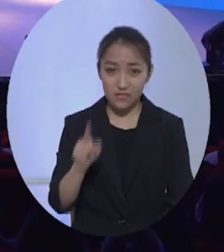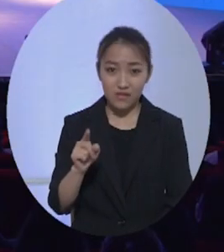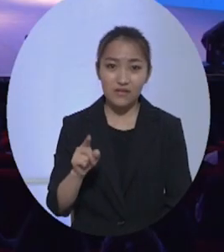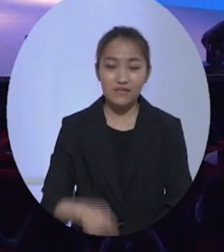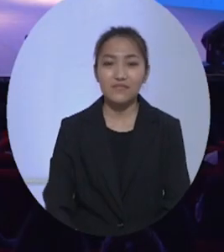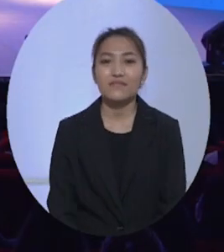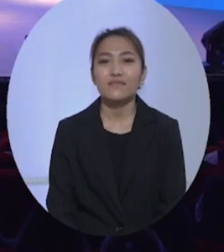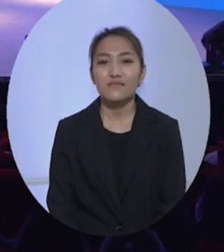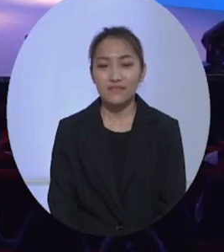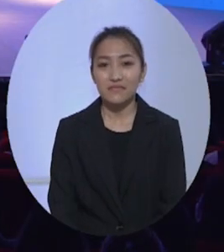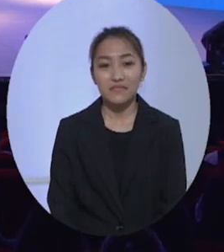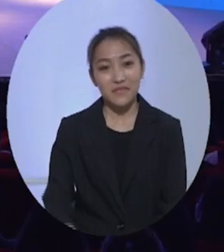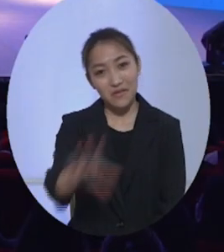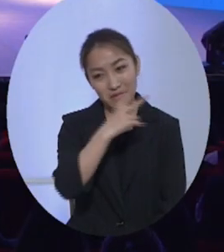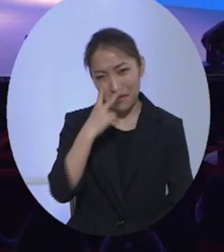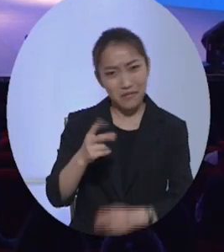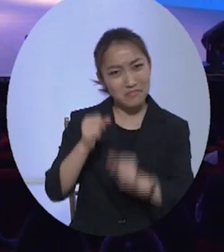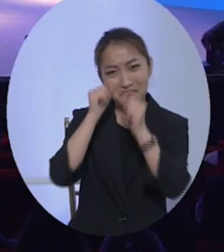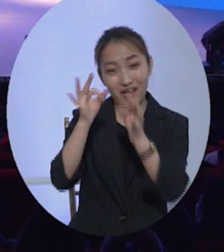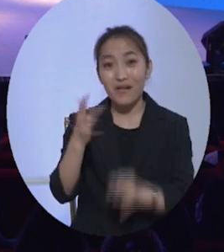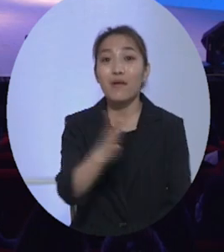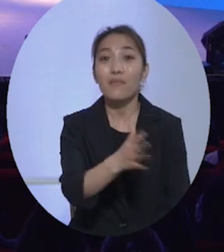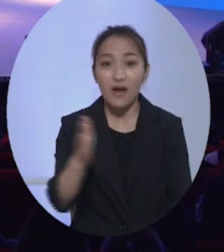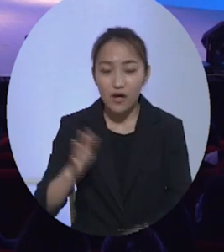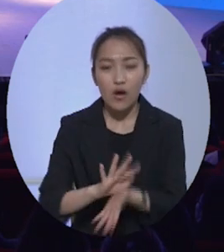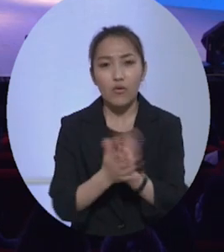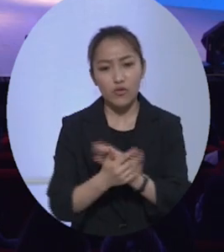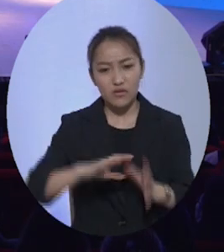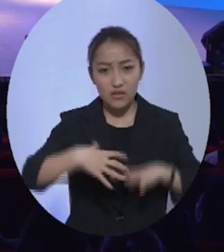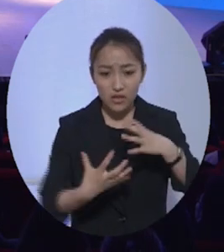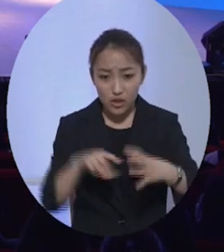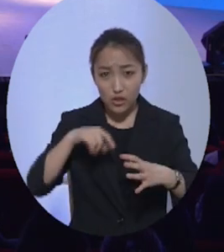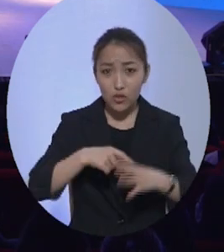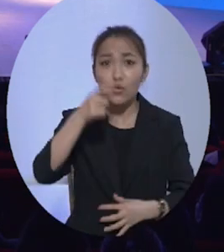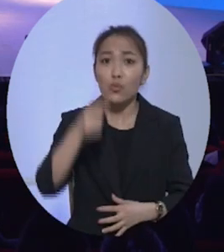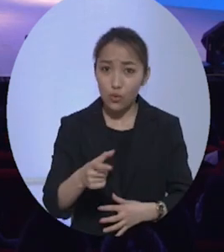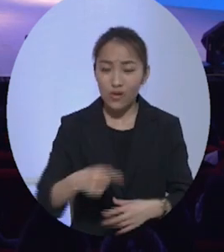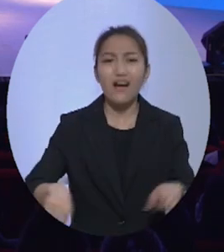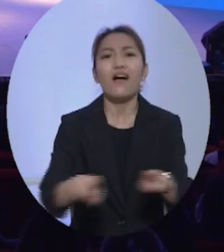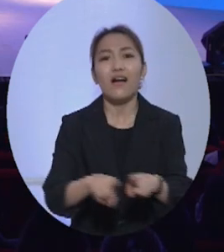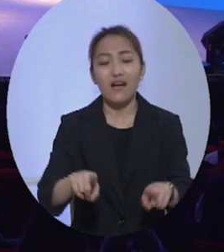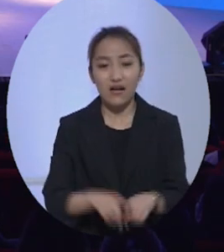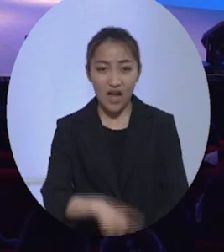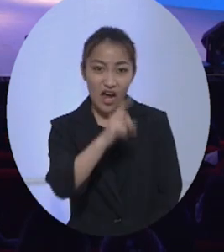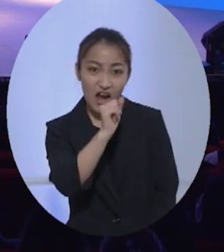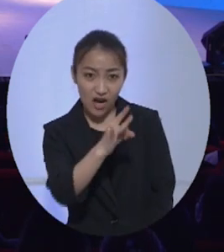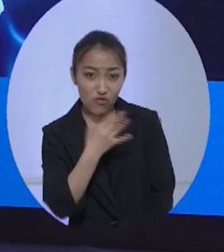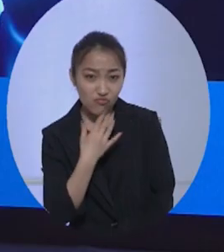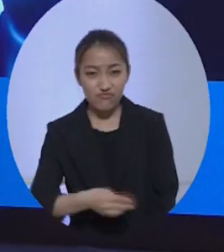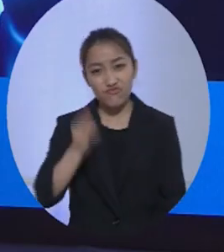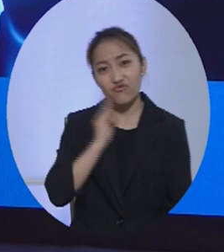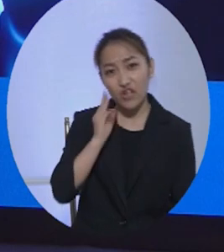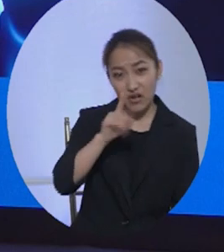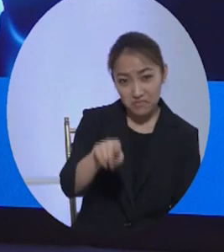За, тэгэхэр гайхах бах. Тэр үтгийл дэлхийн хүн хүний хүртэл хар байноу, шар байноу, цагаан